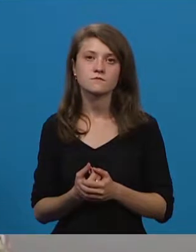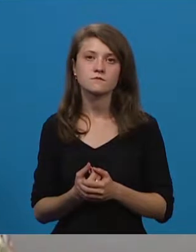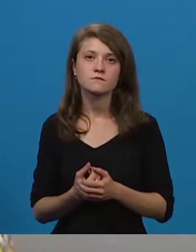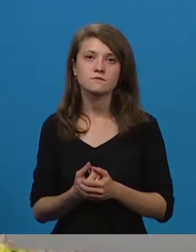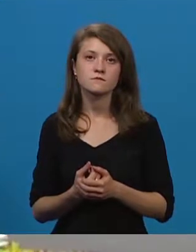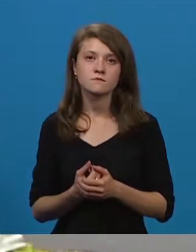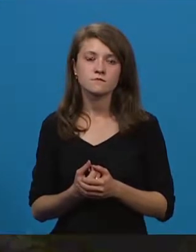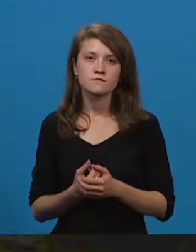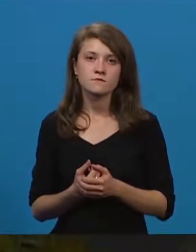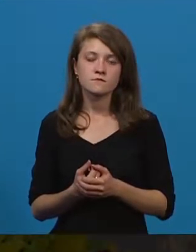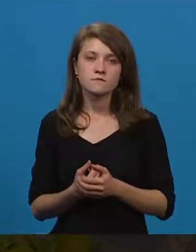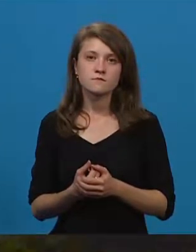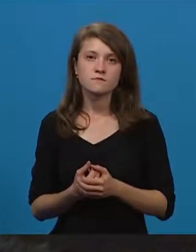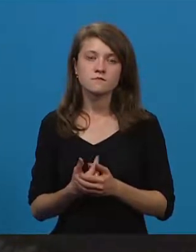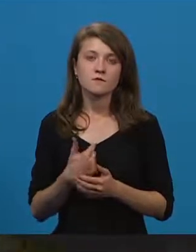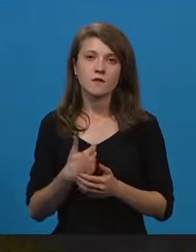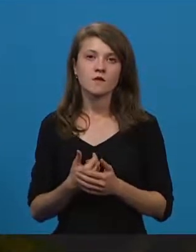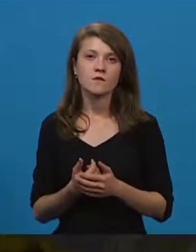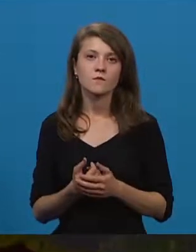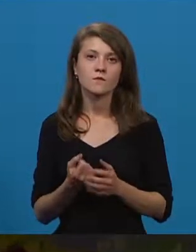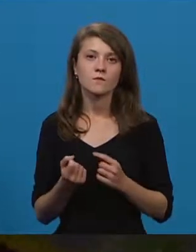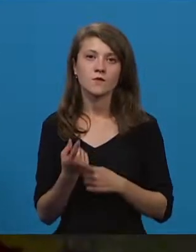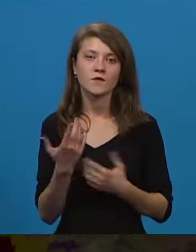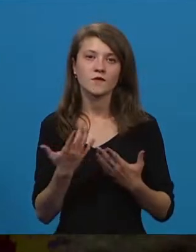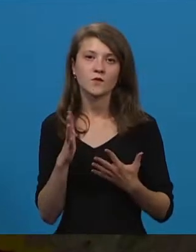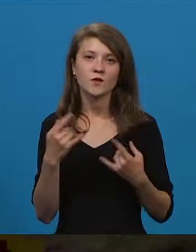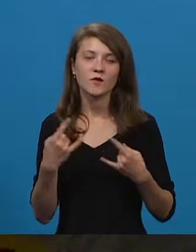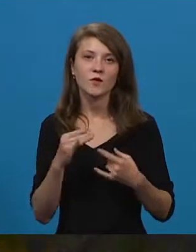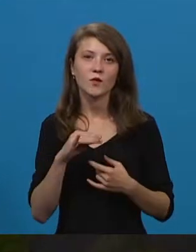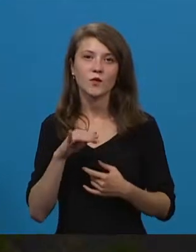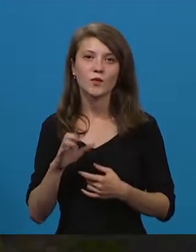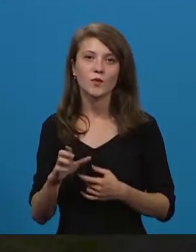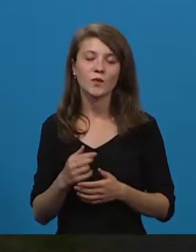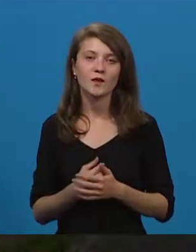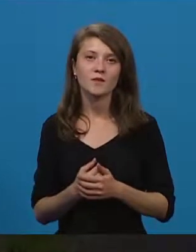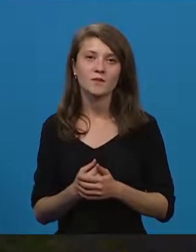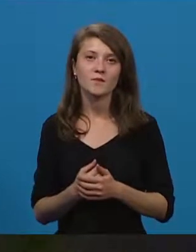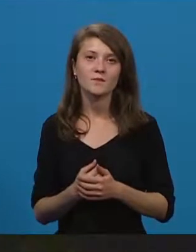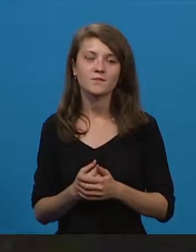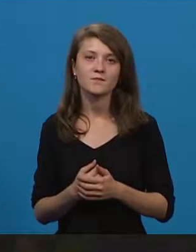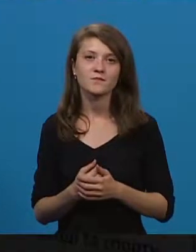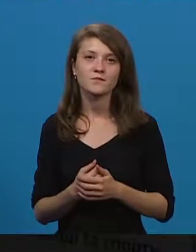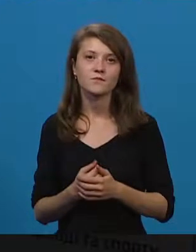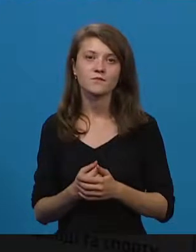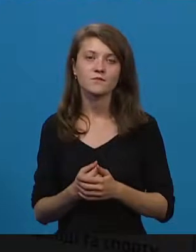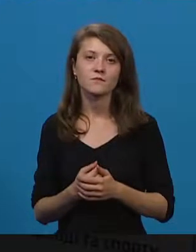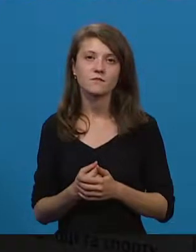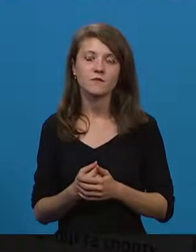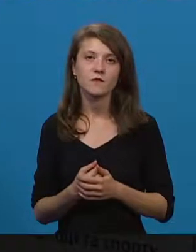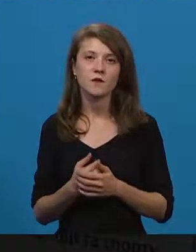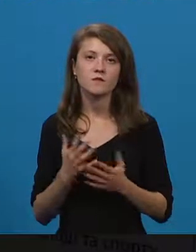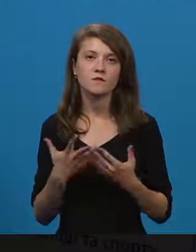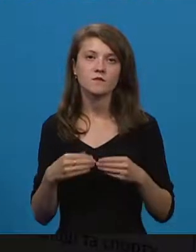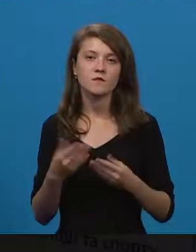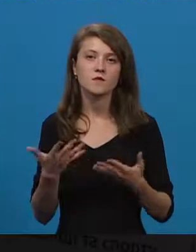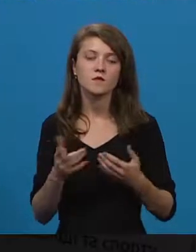героїні? Я появлюсь в Ютубі, мабуть. Я не знаю. Будуть фотки. В сім'ї? Навряд